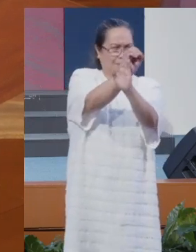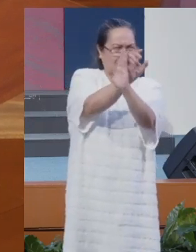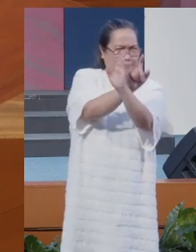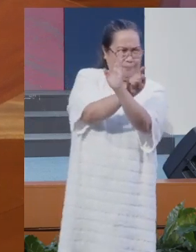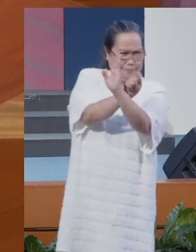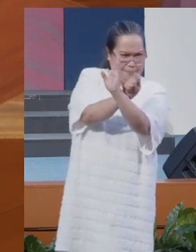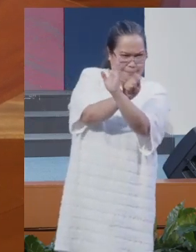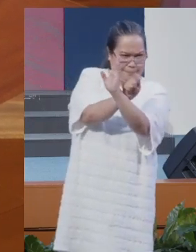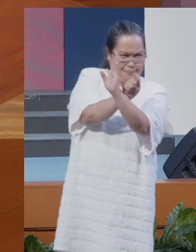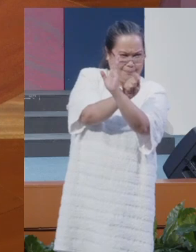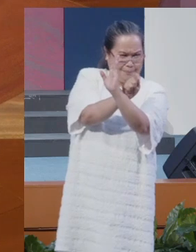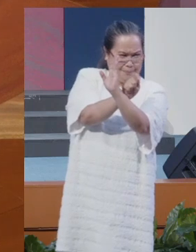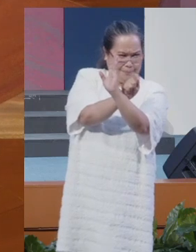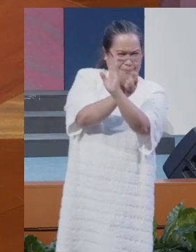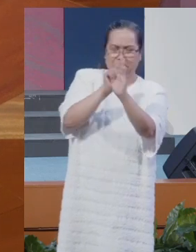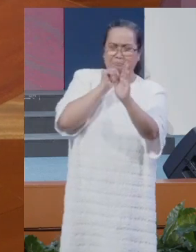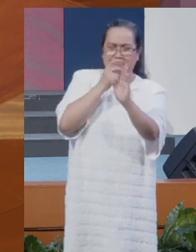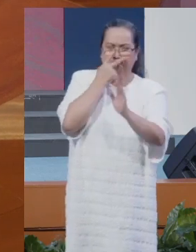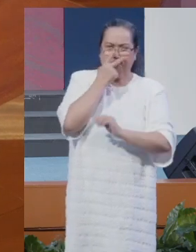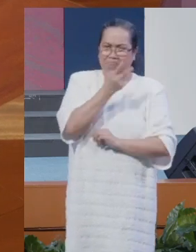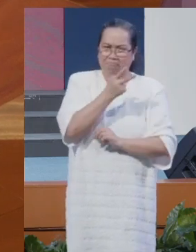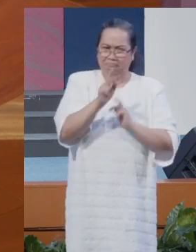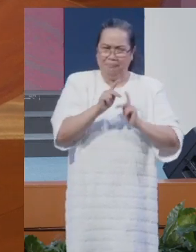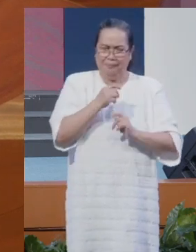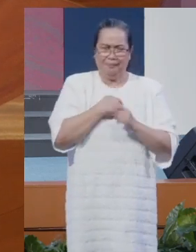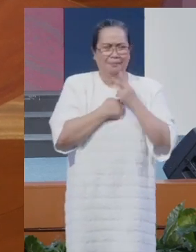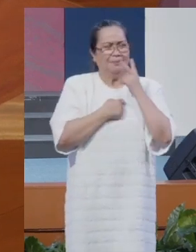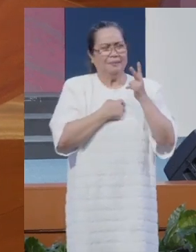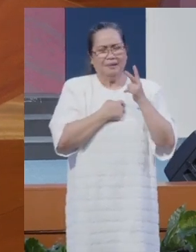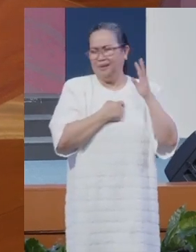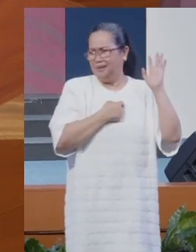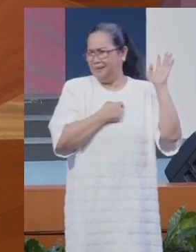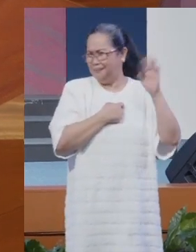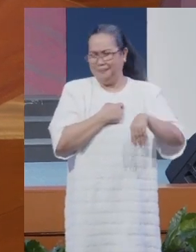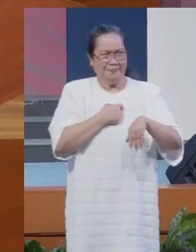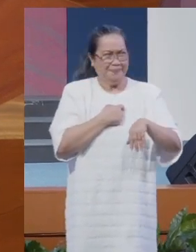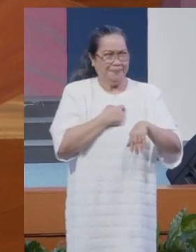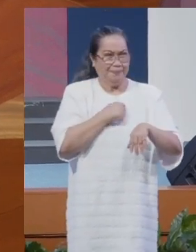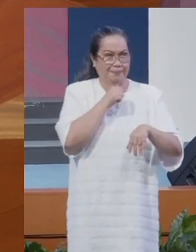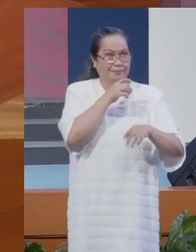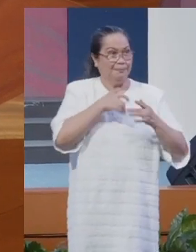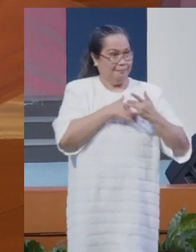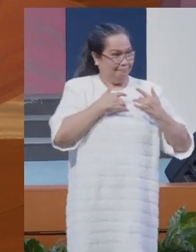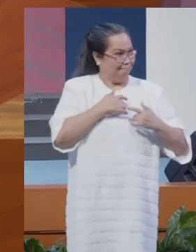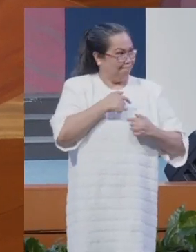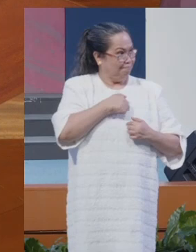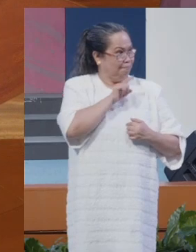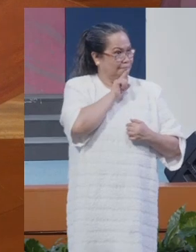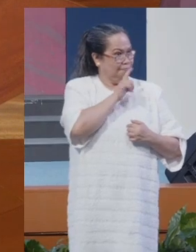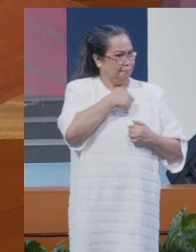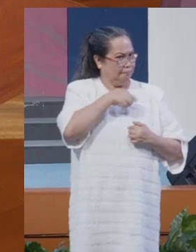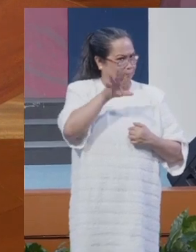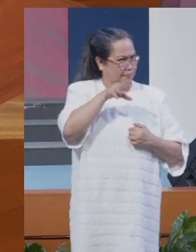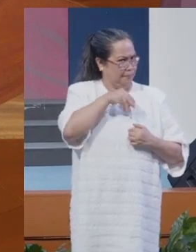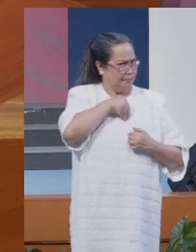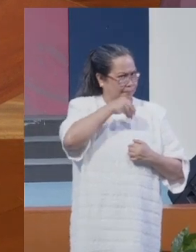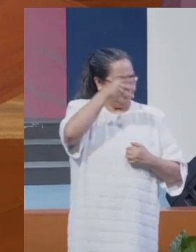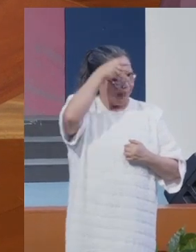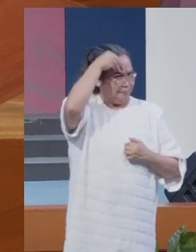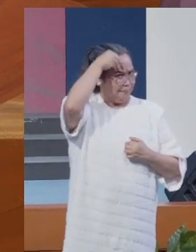ngunit hindi lamang nakita ng mga tao at hindi isinapuso ng mga pinagbigyan